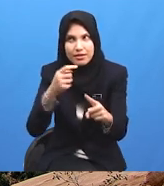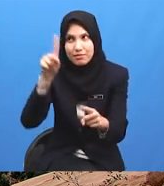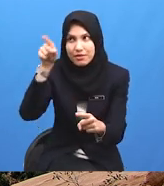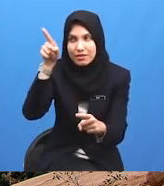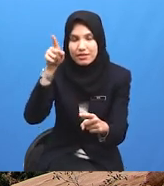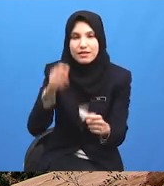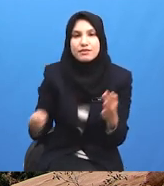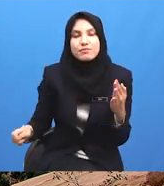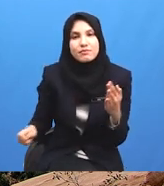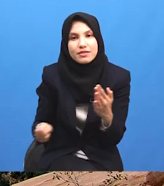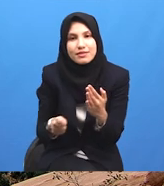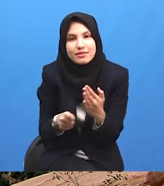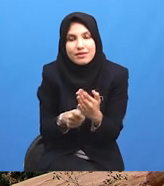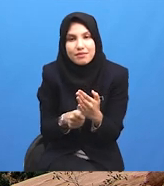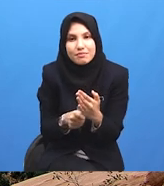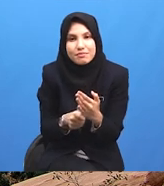semakin bertambah